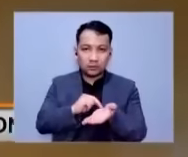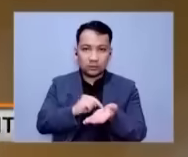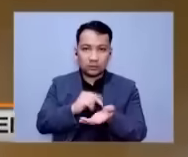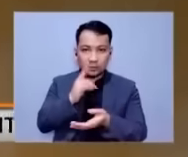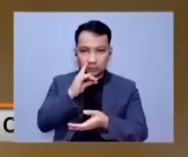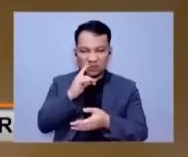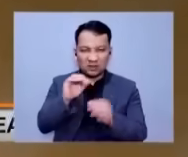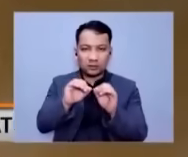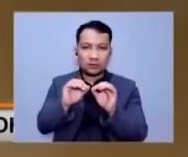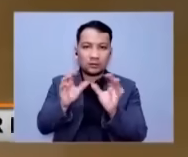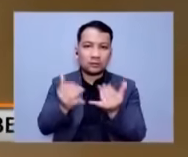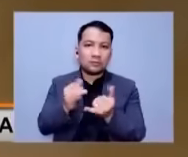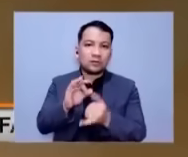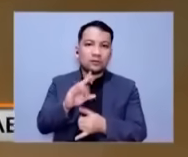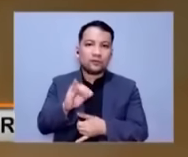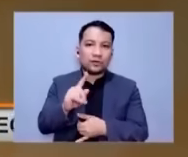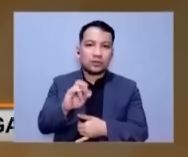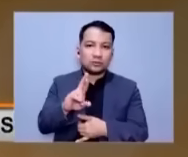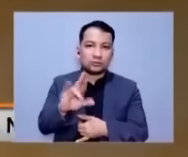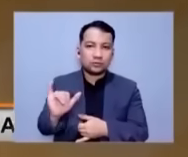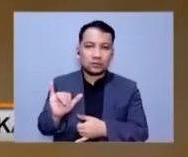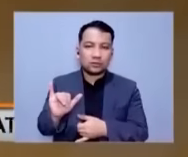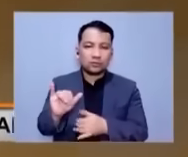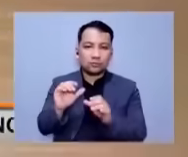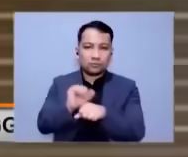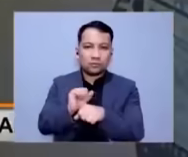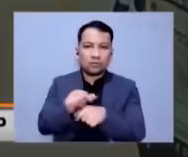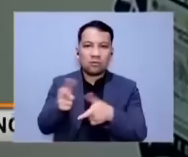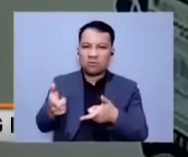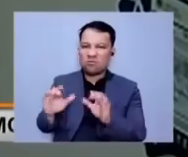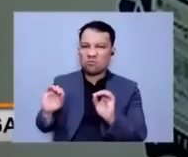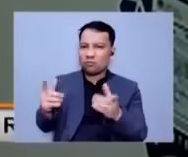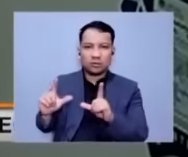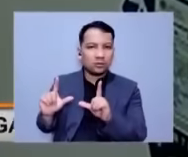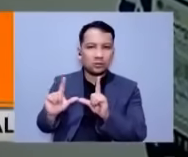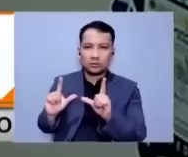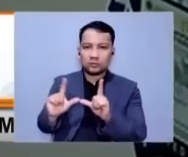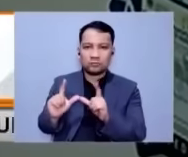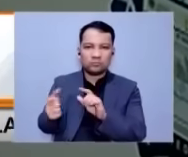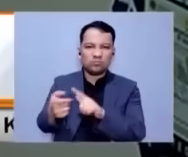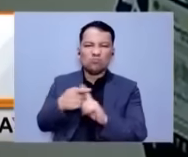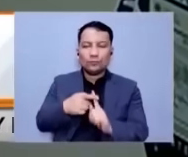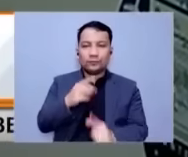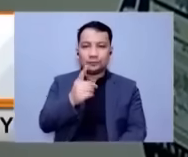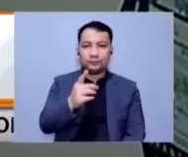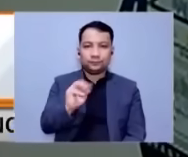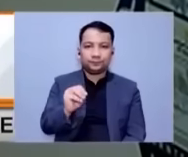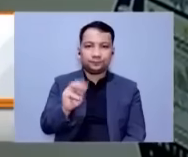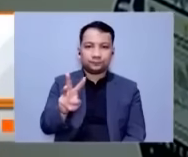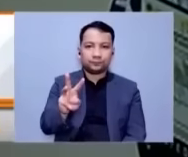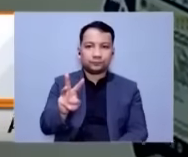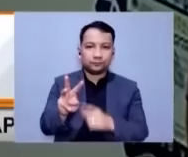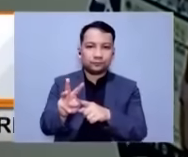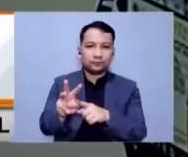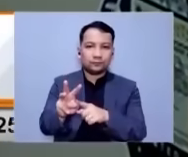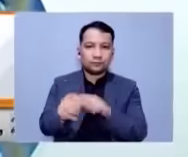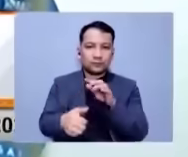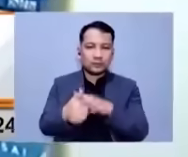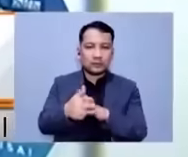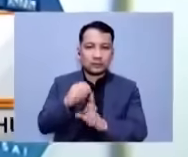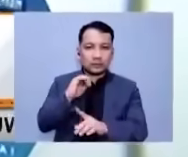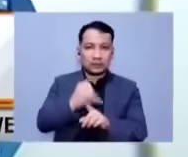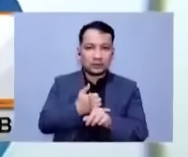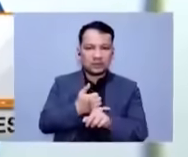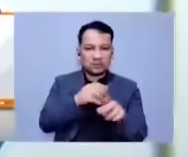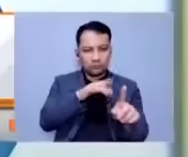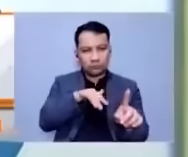worker. Ang kaso, wala silang lisensya para mag-recruit. Ayon sa DMW, inero pa ng simula nilang bantayan ang